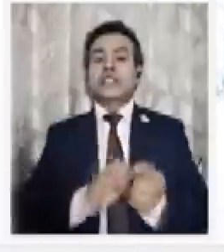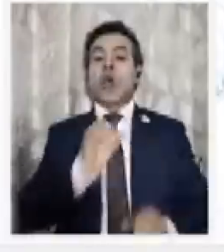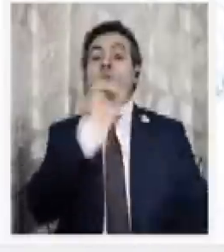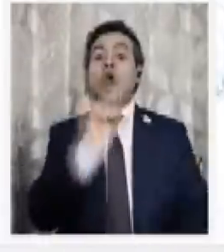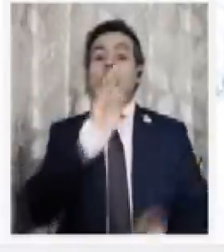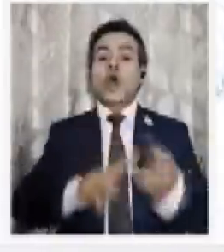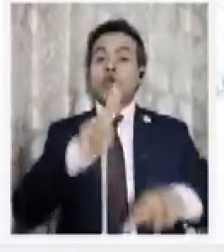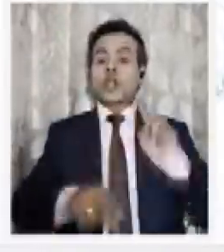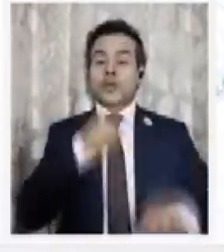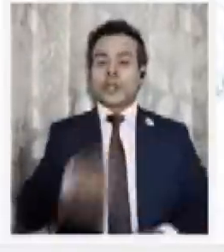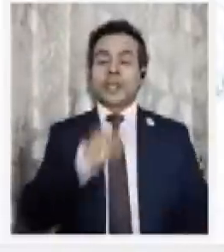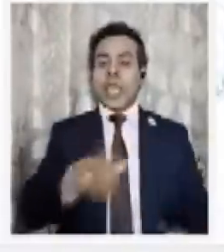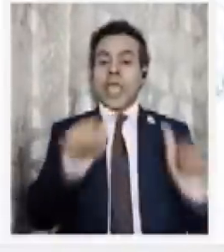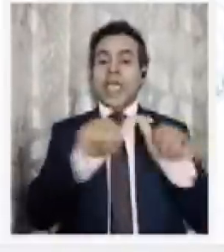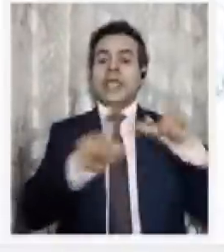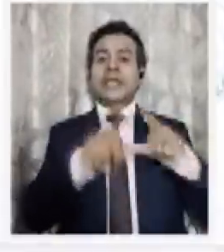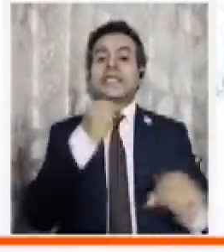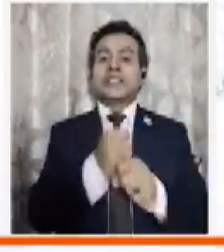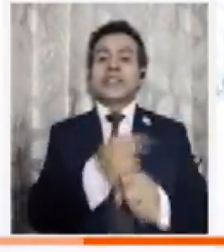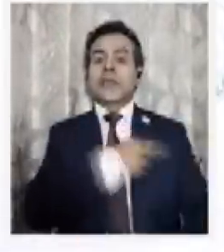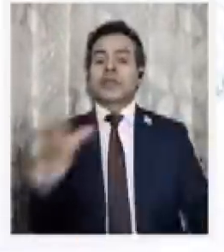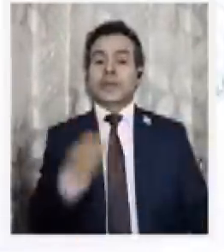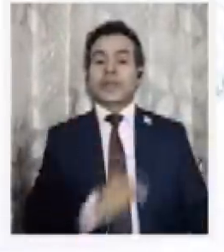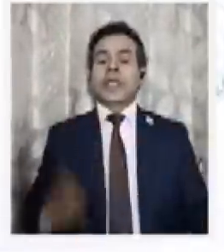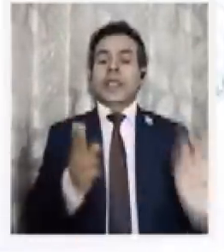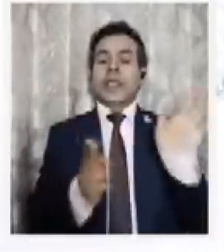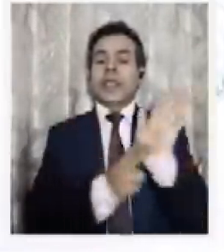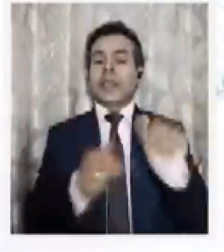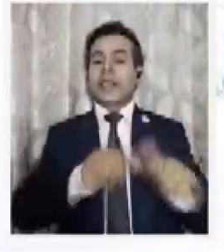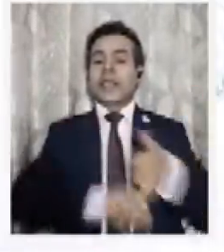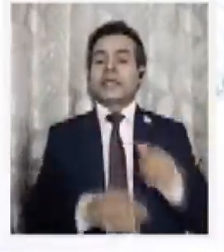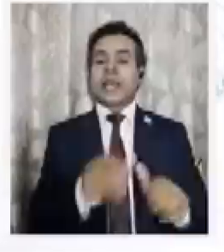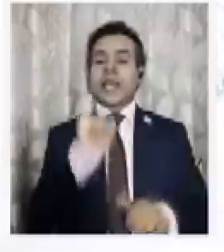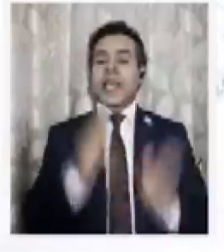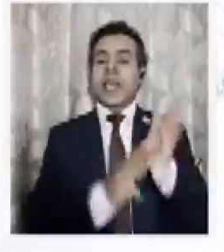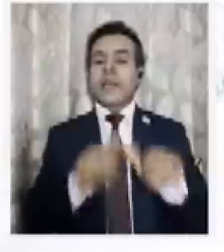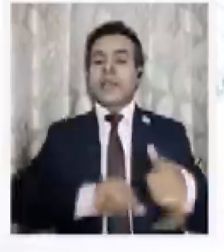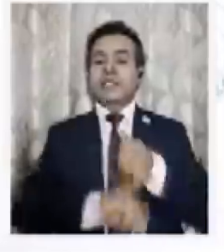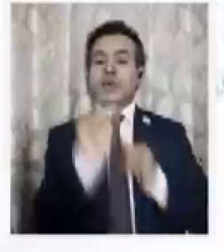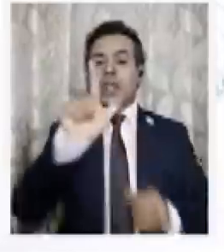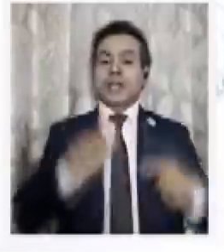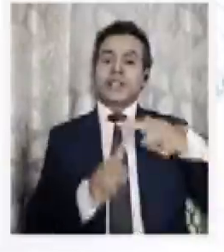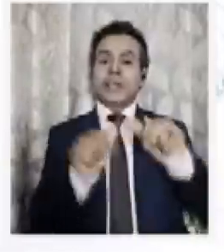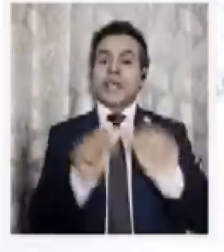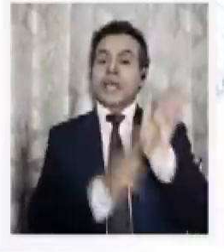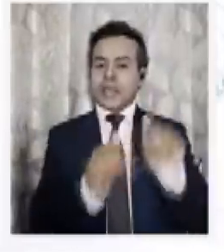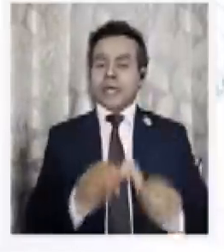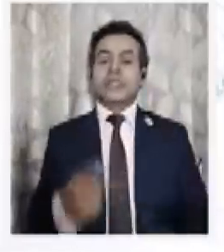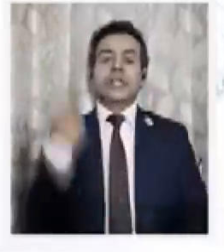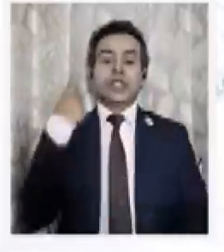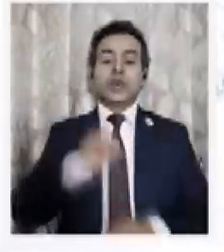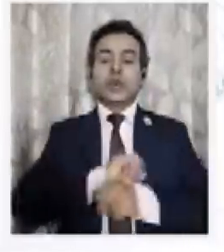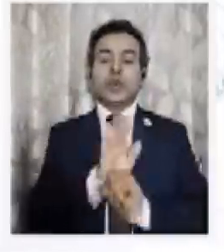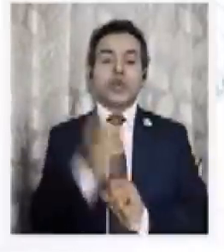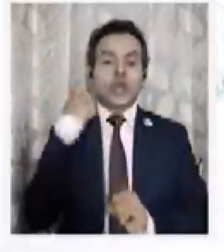মহাপরিচালক প্রশাসন, কোভিড-19 দৈনিক স্বাস্থ্য বুলেটিন নিয়ে আপনাদের সামনে উপস্থিত হয়েছি। তথ্য